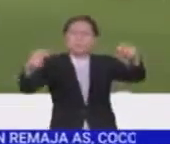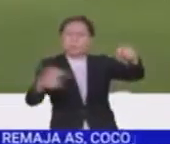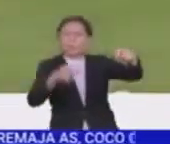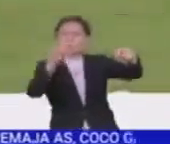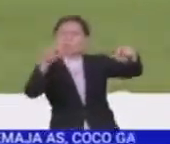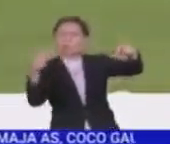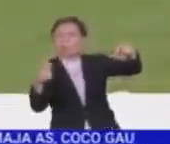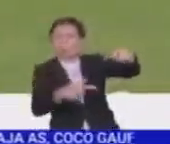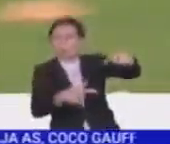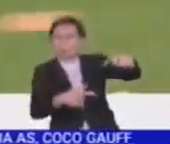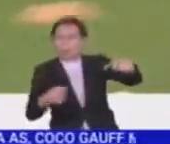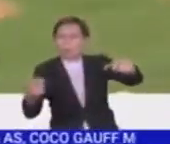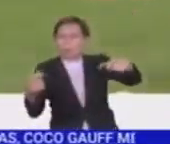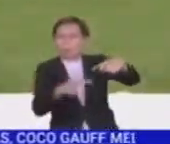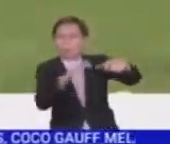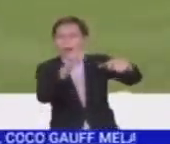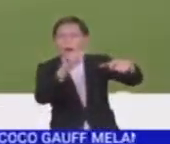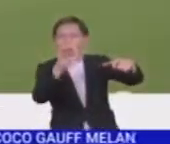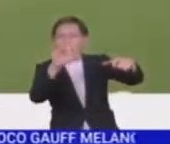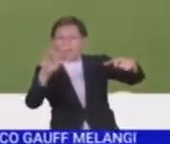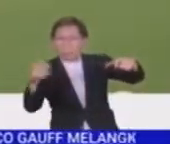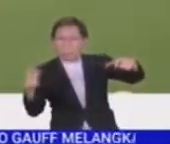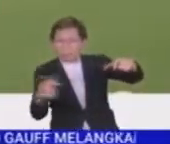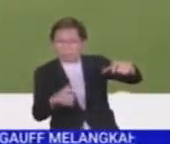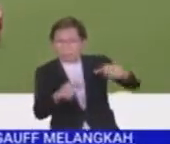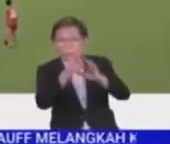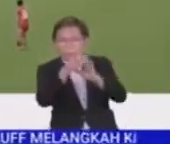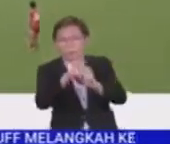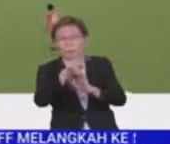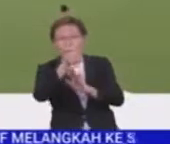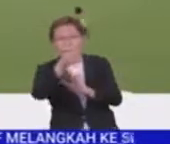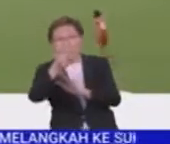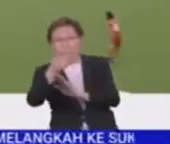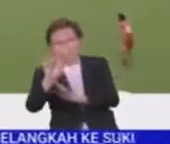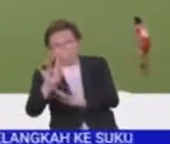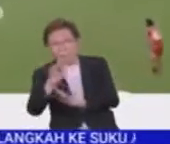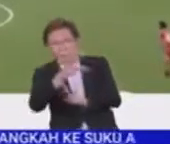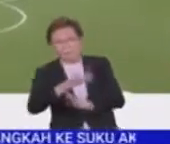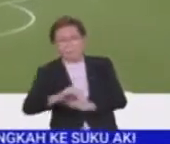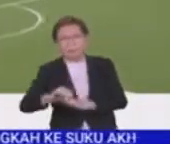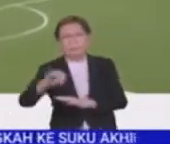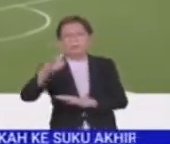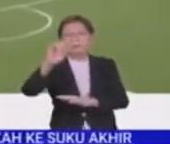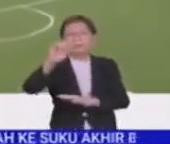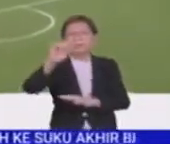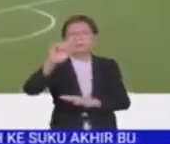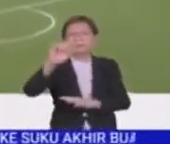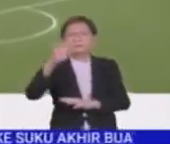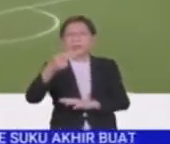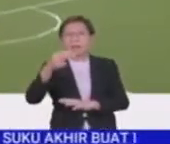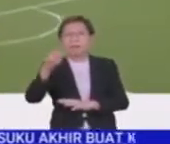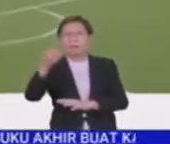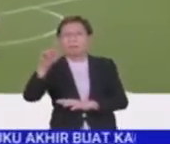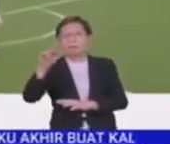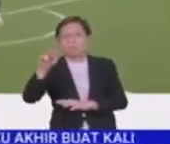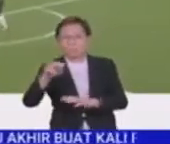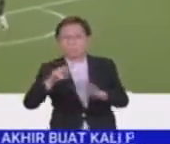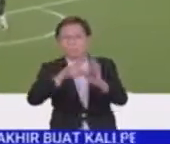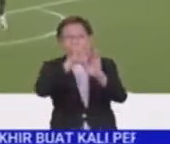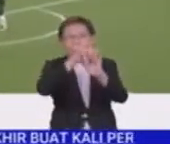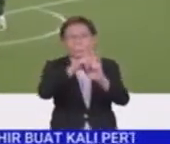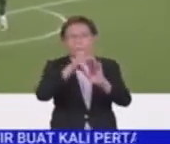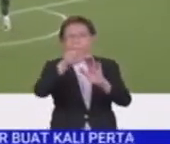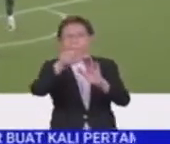pertama melalui jaringan Muhammad Alif Izzuan Yuslan pada minit ke-28 dan S. Sharvin pada minit